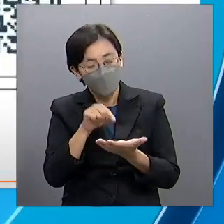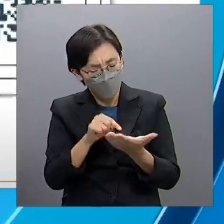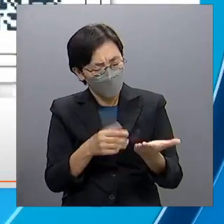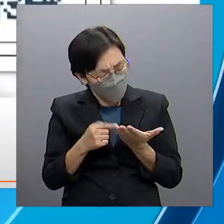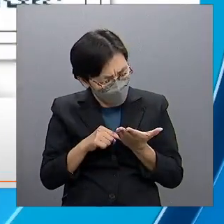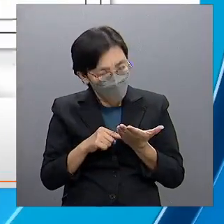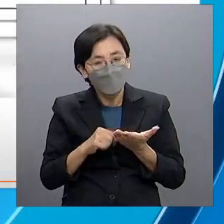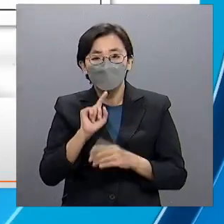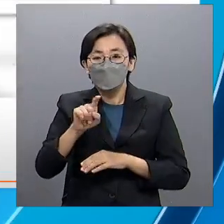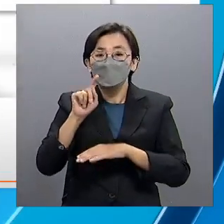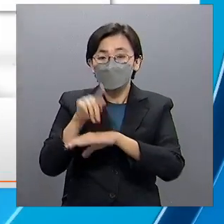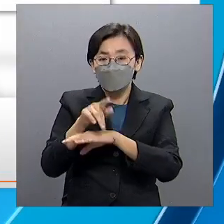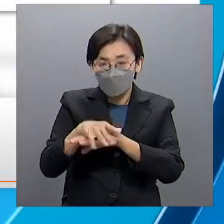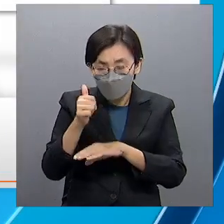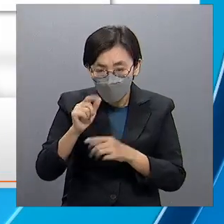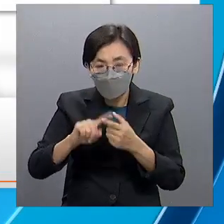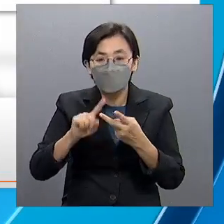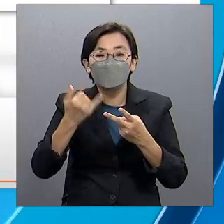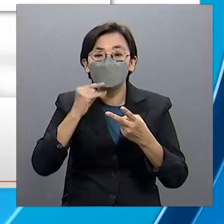รนะคะเว็บกรมสรรพากรอะ